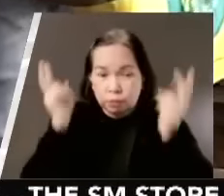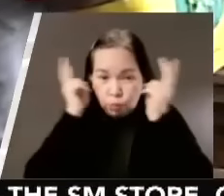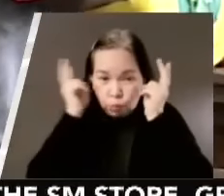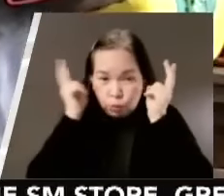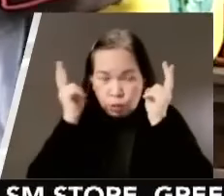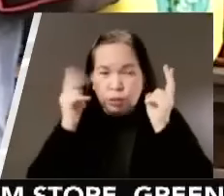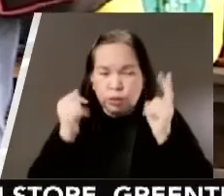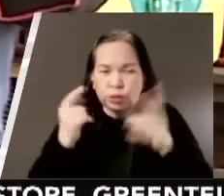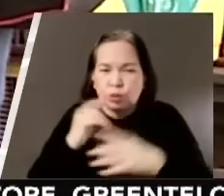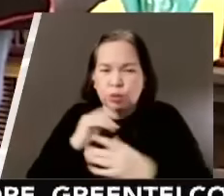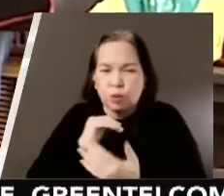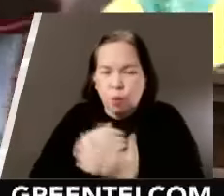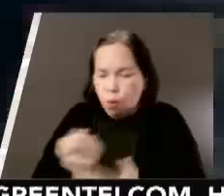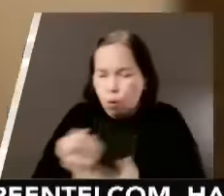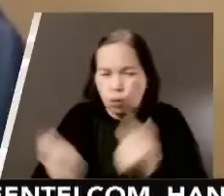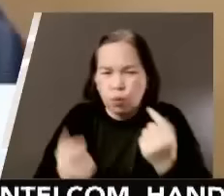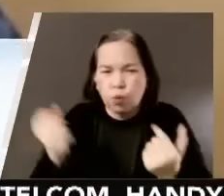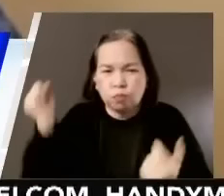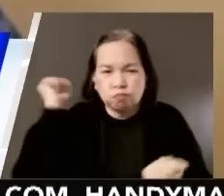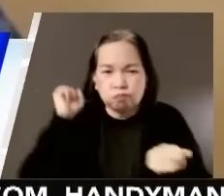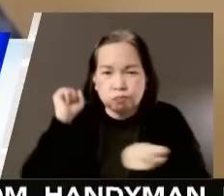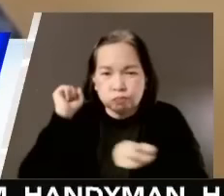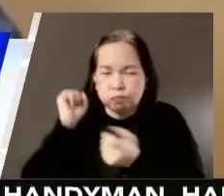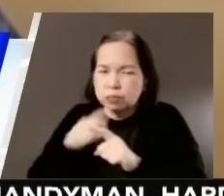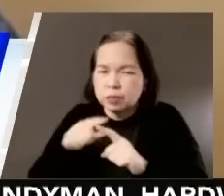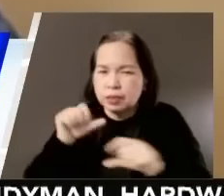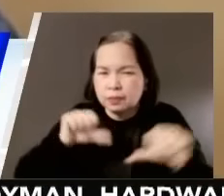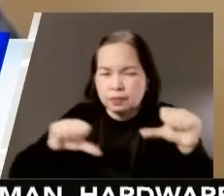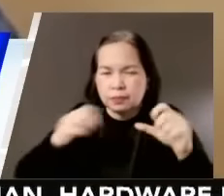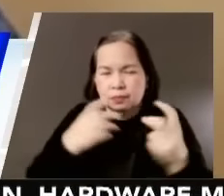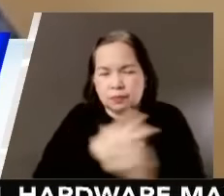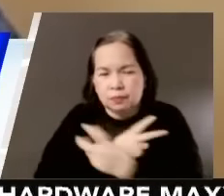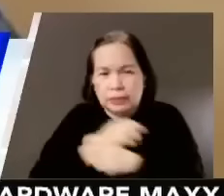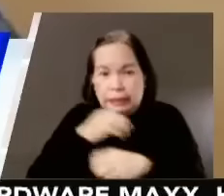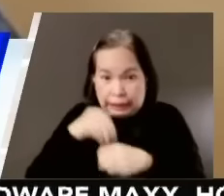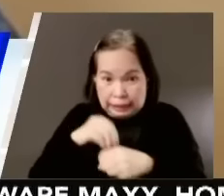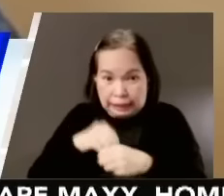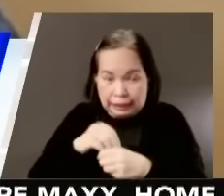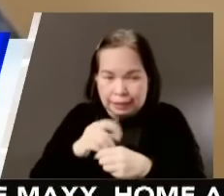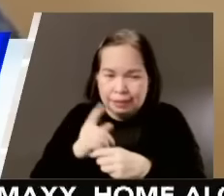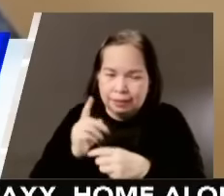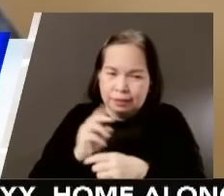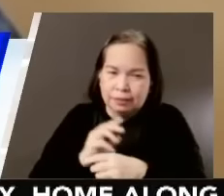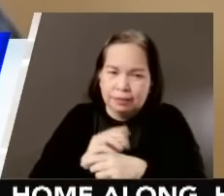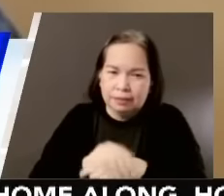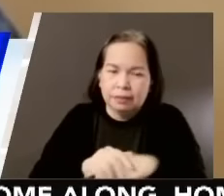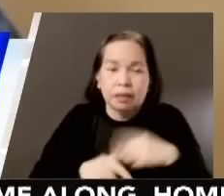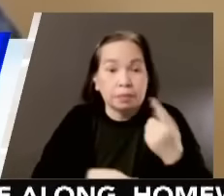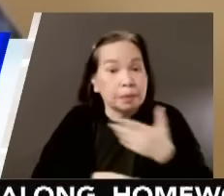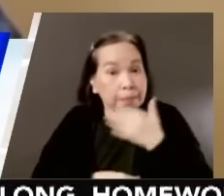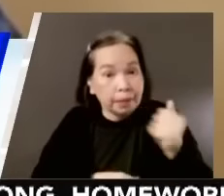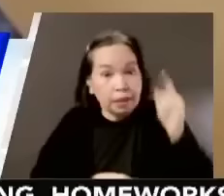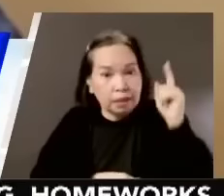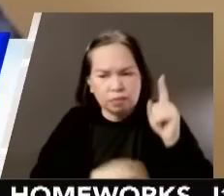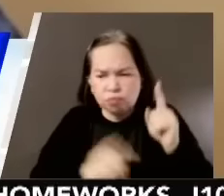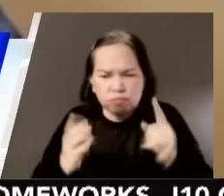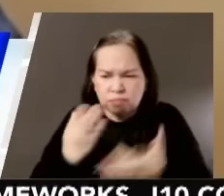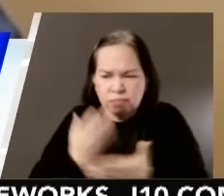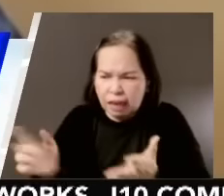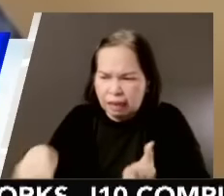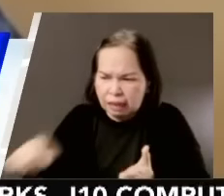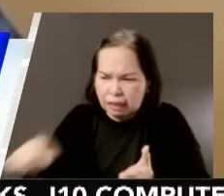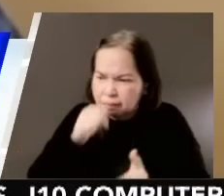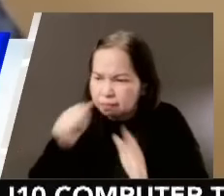traces ng mga heavy metals. Mas mabuti na hindi natin tangkilikin yung mga smuggled na